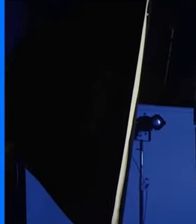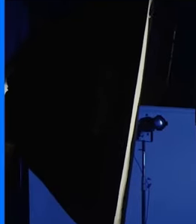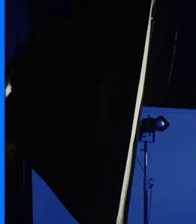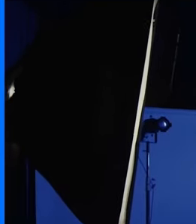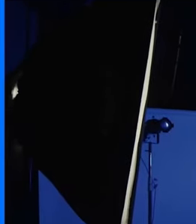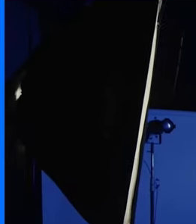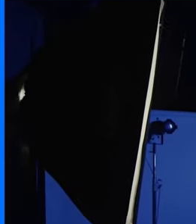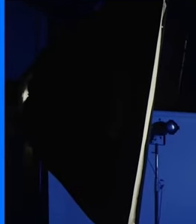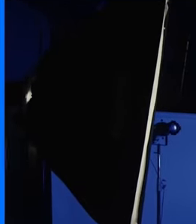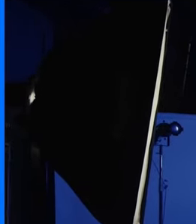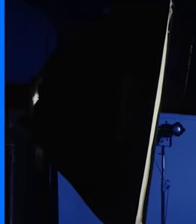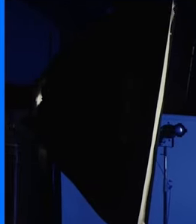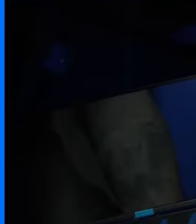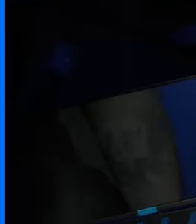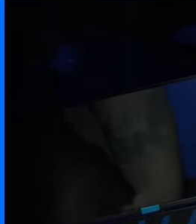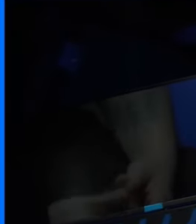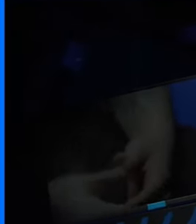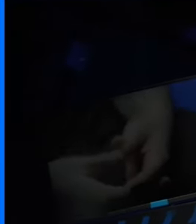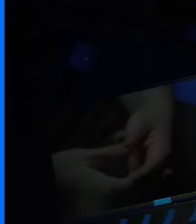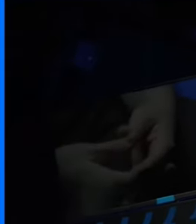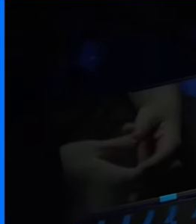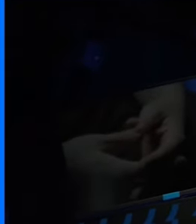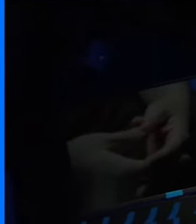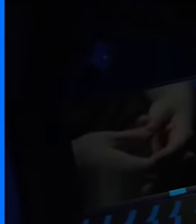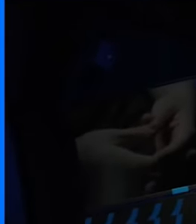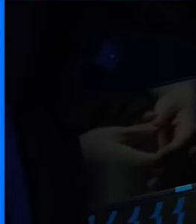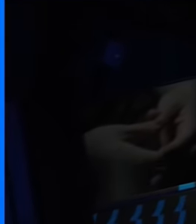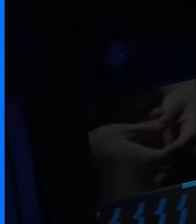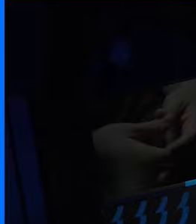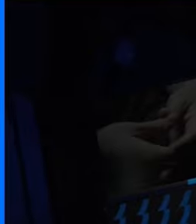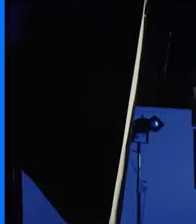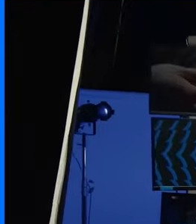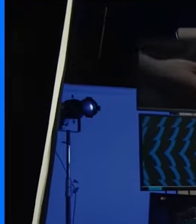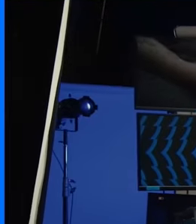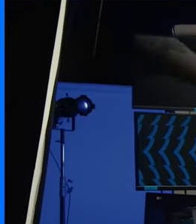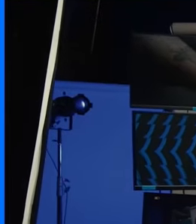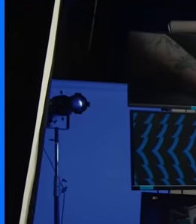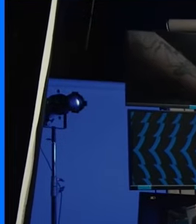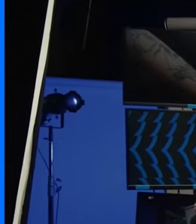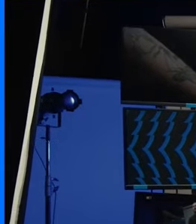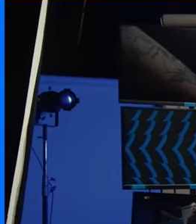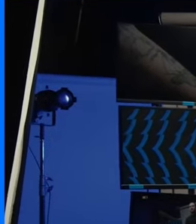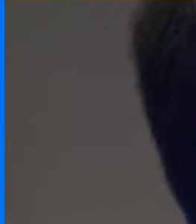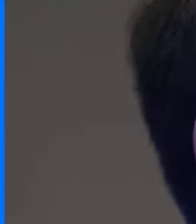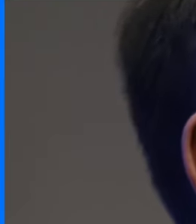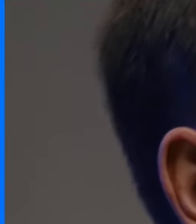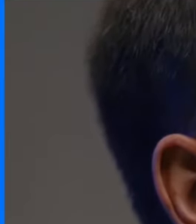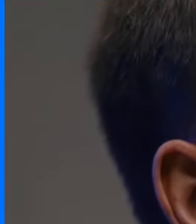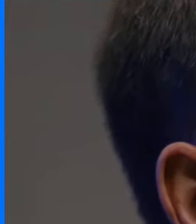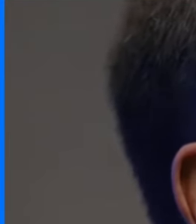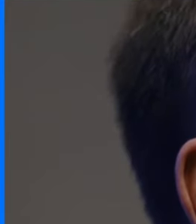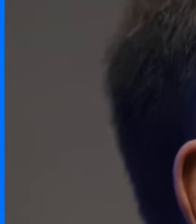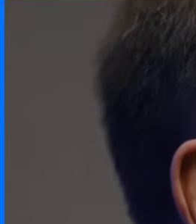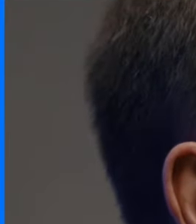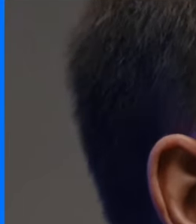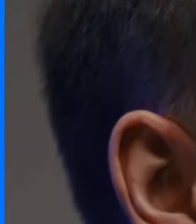облака становятся базисом инфраструктуры это абсолютно другой уровень уже мышления приходится перестраиваться очень многим ВК для